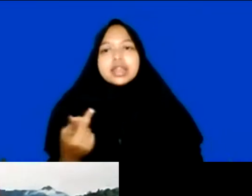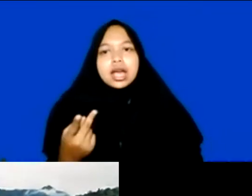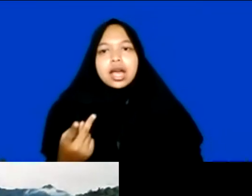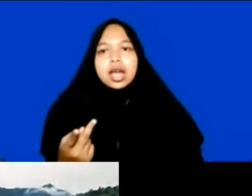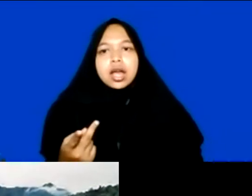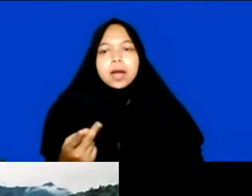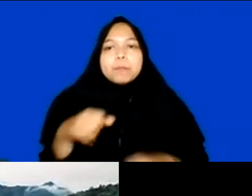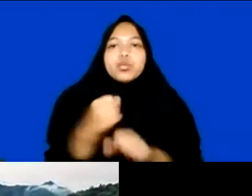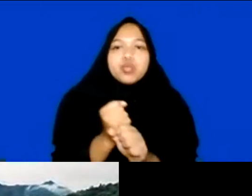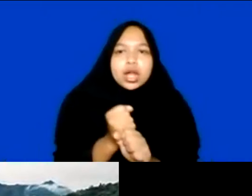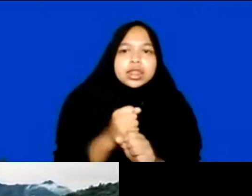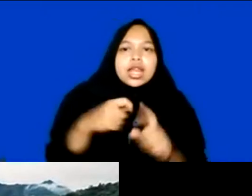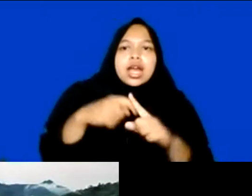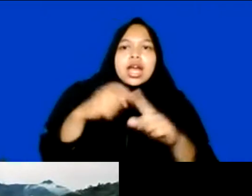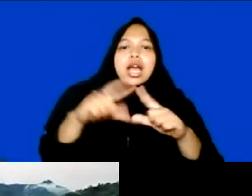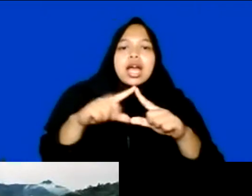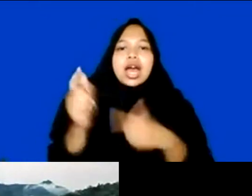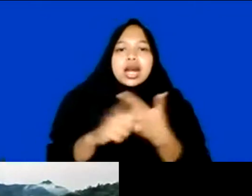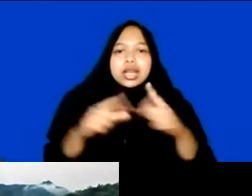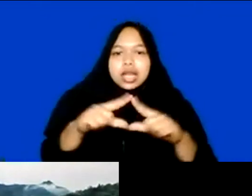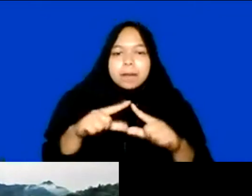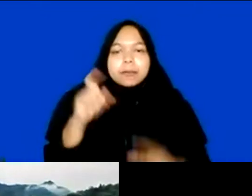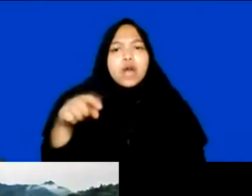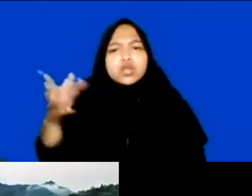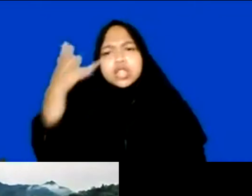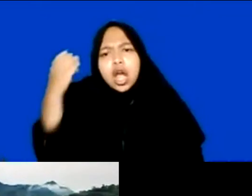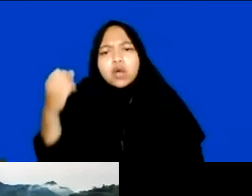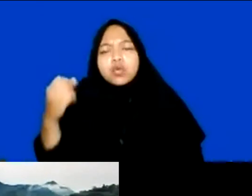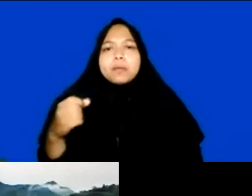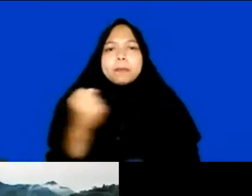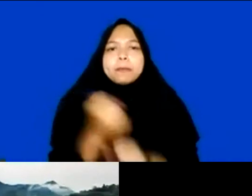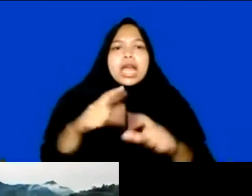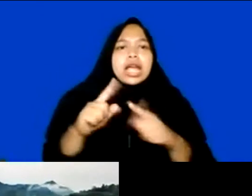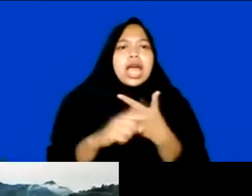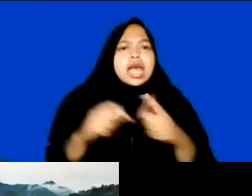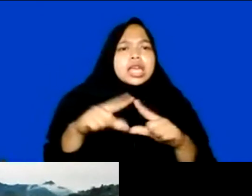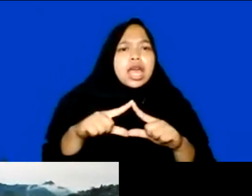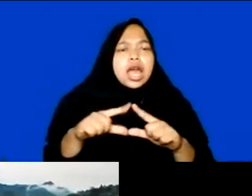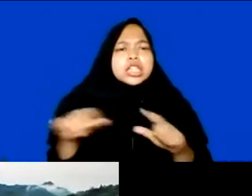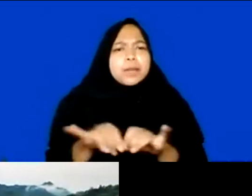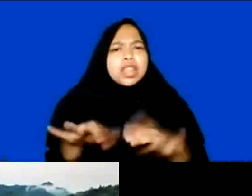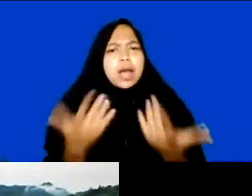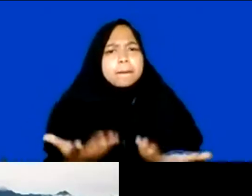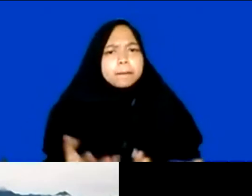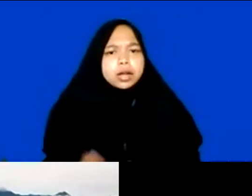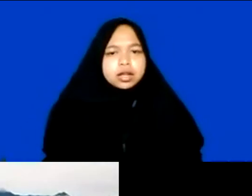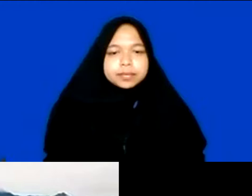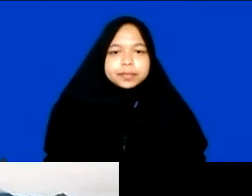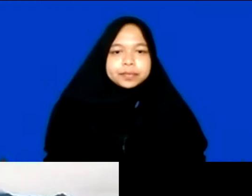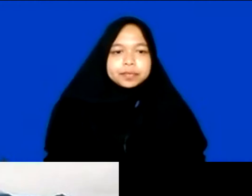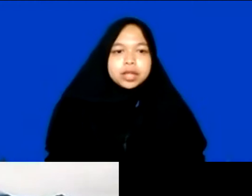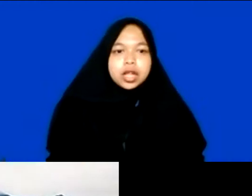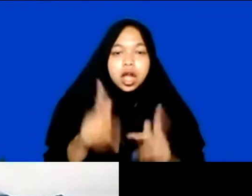mau arahnya seperti apa, gayanya seperti apa. Dan akhirnya orang-orang yang senang dengan creating story kita, dia kan